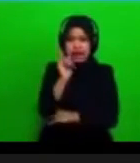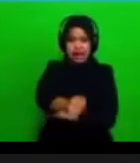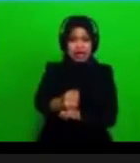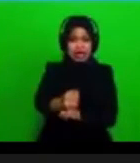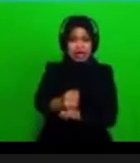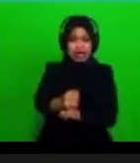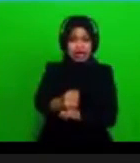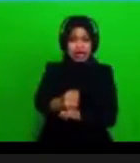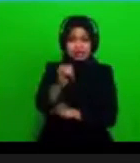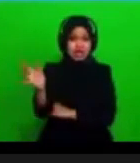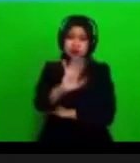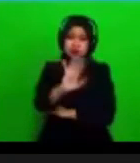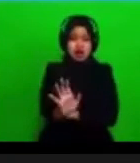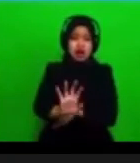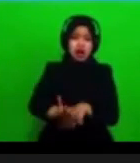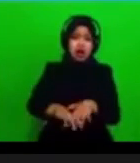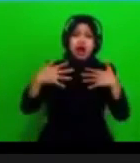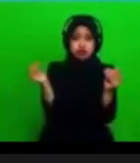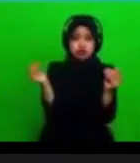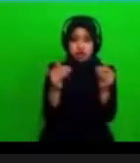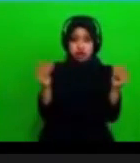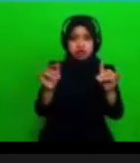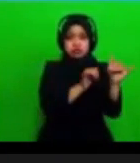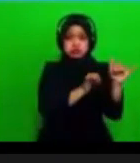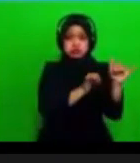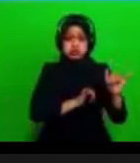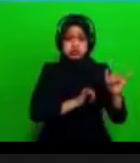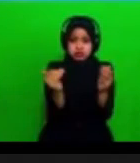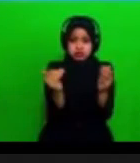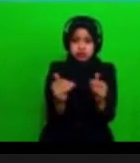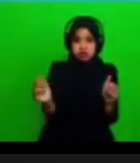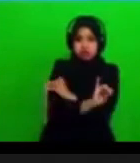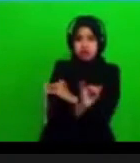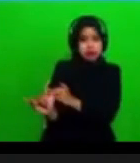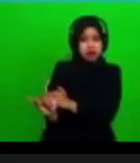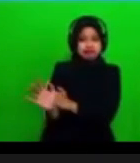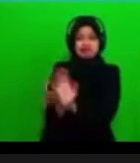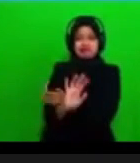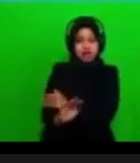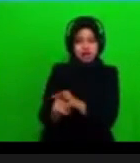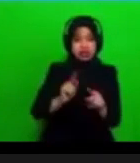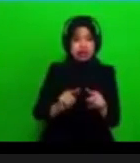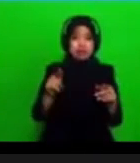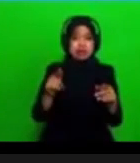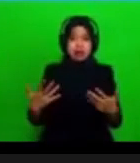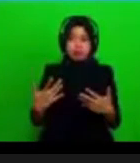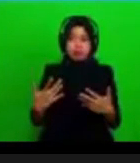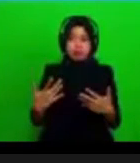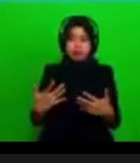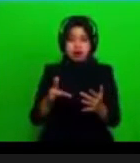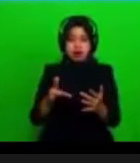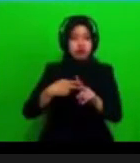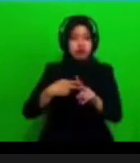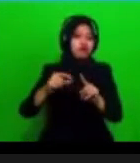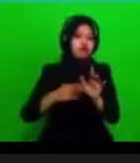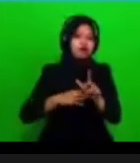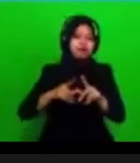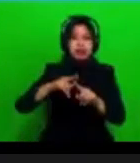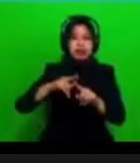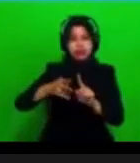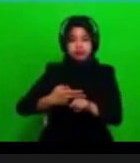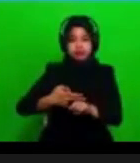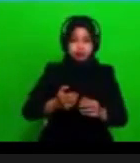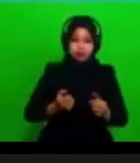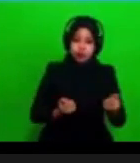menghukum. Bukan terus kita standarisasi satu standar. Jadi lebih pada formatif untuk mendukung,